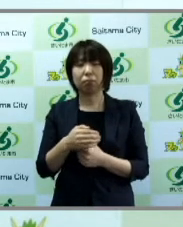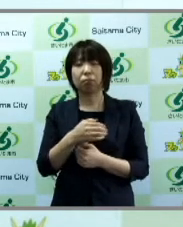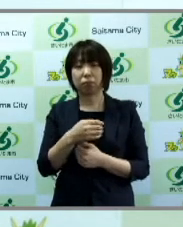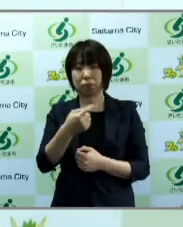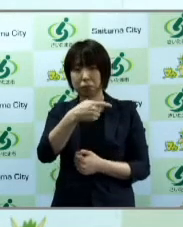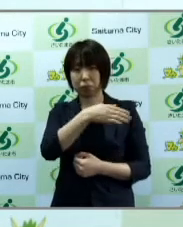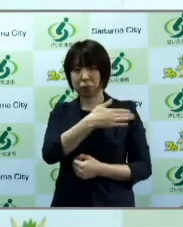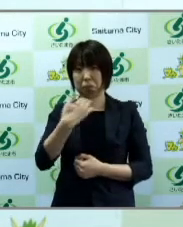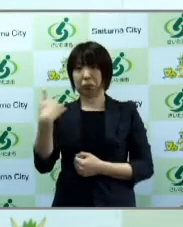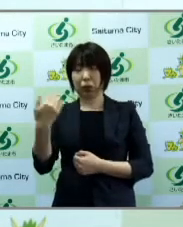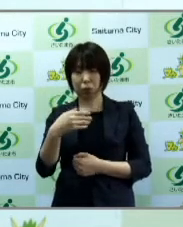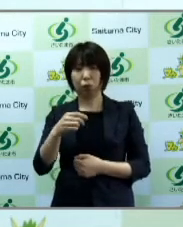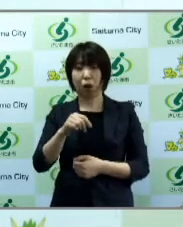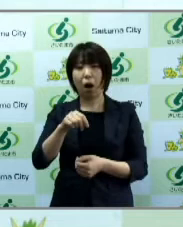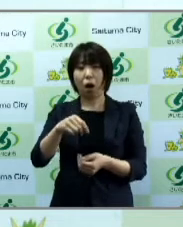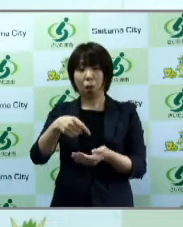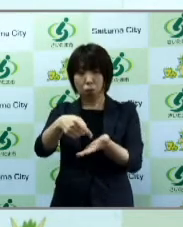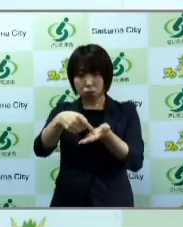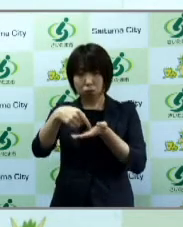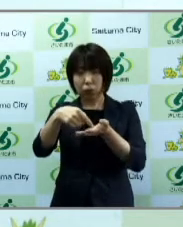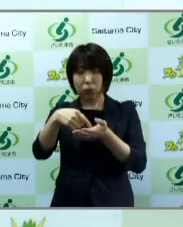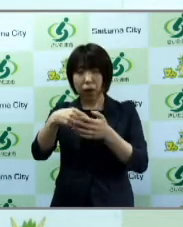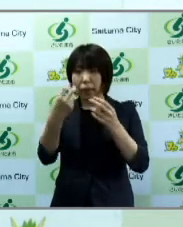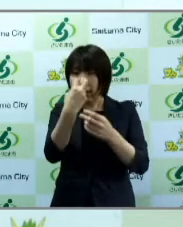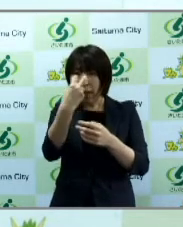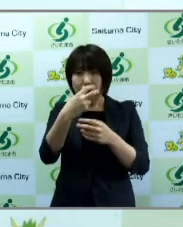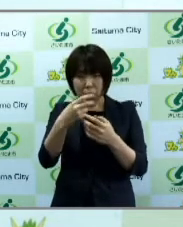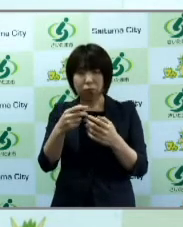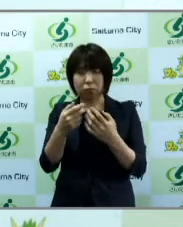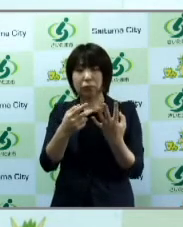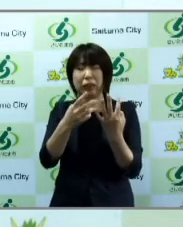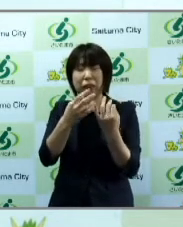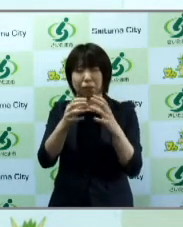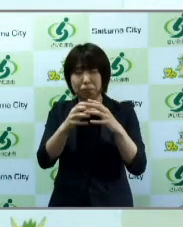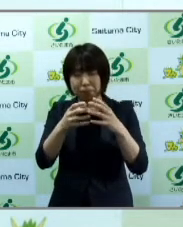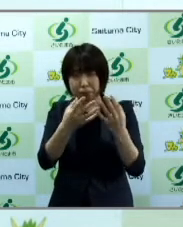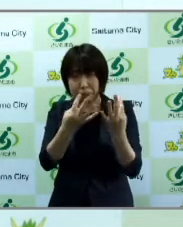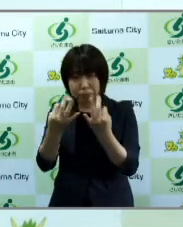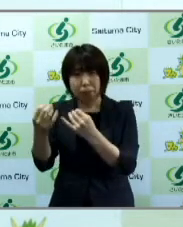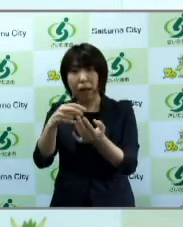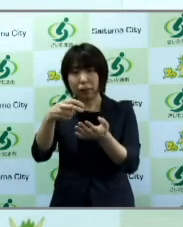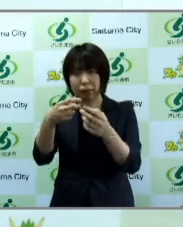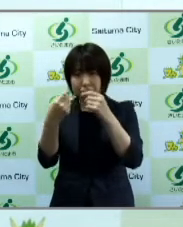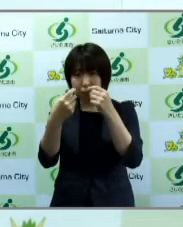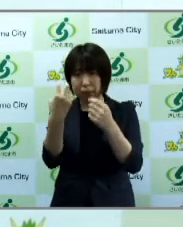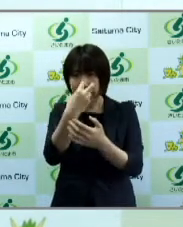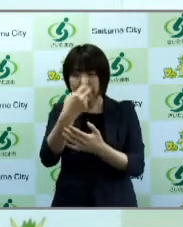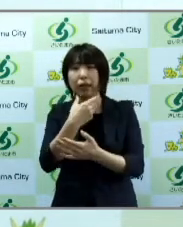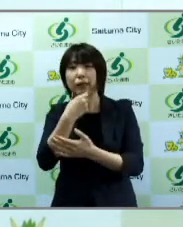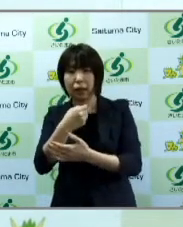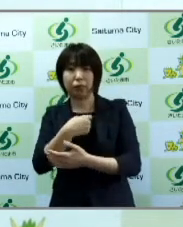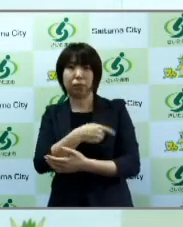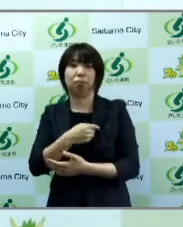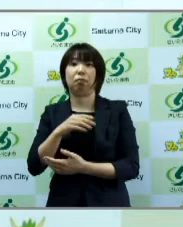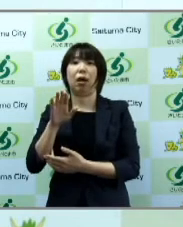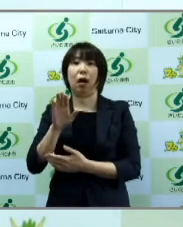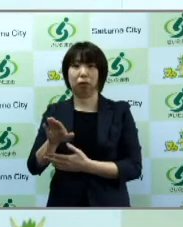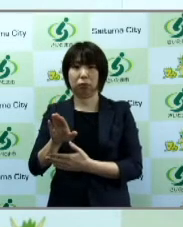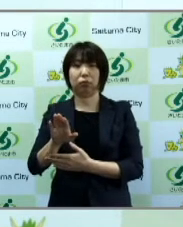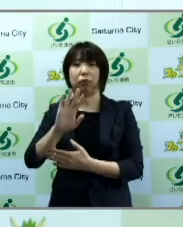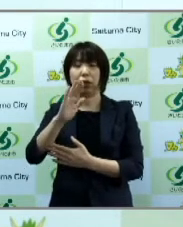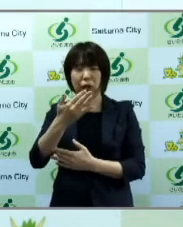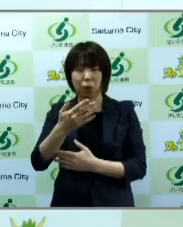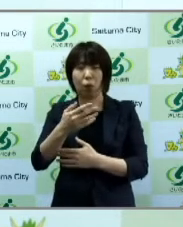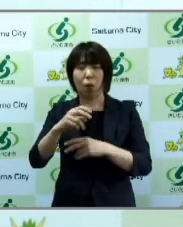思っておりますが、まあ、ちょっと現時点では、その辺の、まあ、状況が把握しきれていないということで、ま